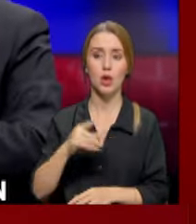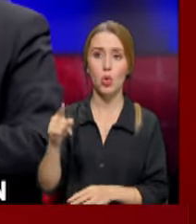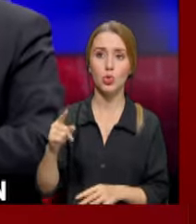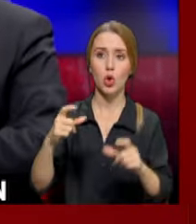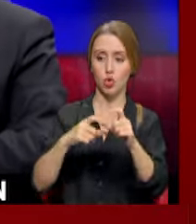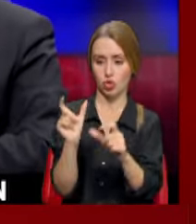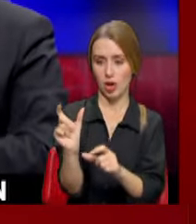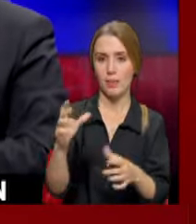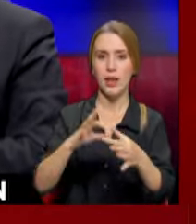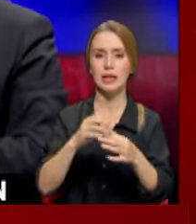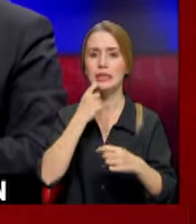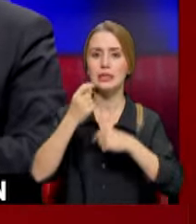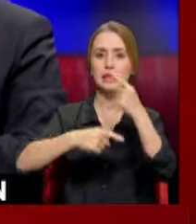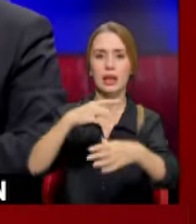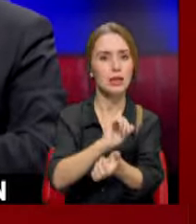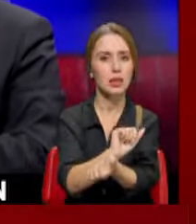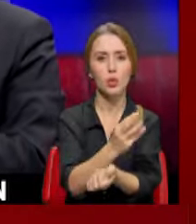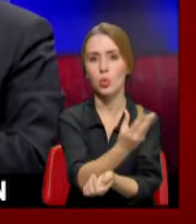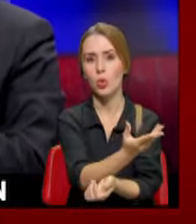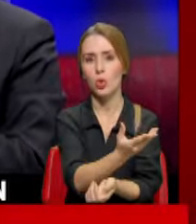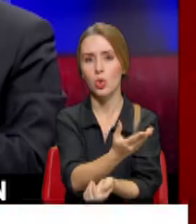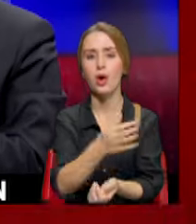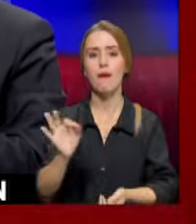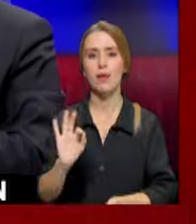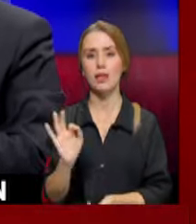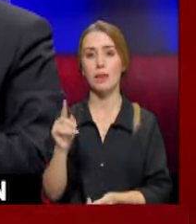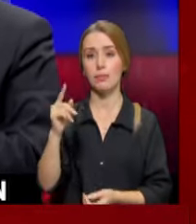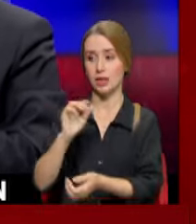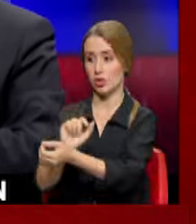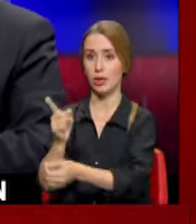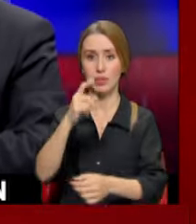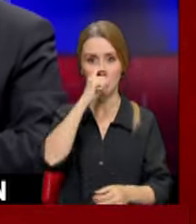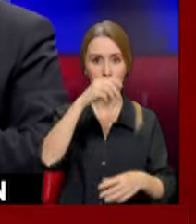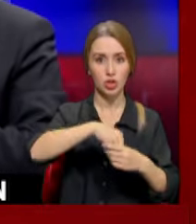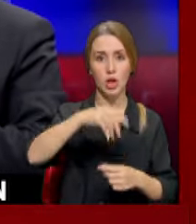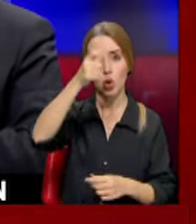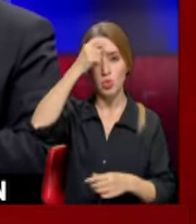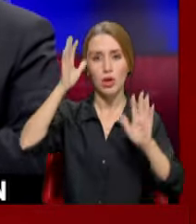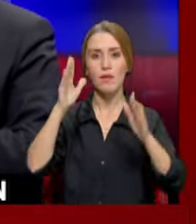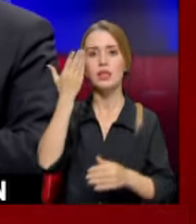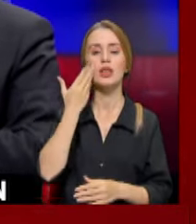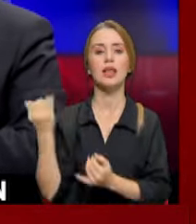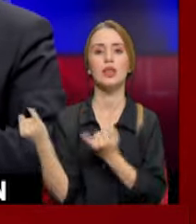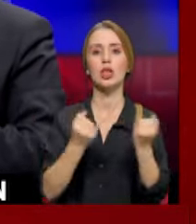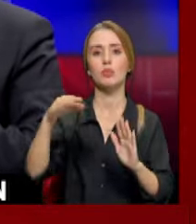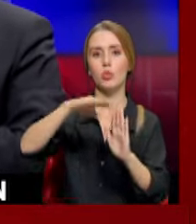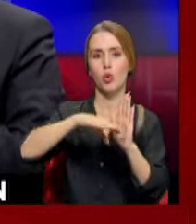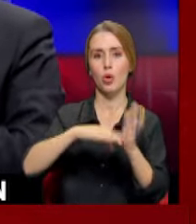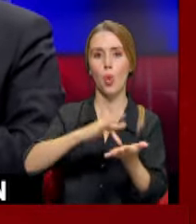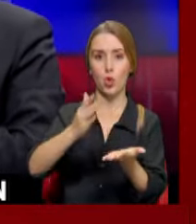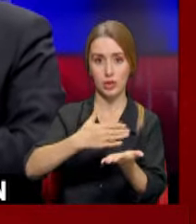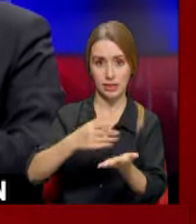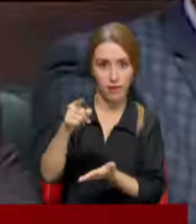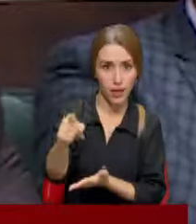Sorosçu iddiasıyla yıllardır içeride tutuyorlar bunu. Evet. Evet. Biri içeride biri sarayda mı? Türkiye'nin en çok izlenen tartışma programı